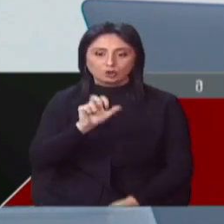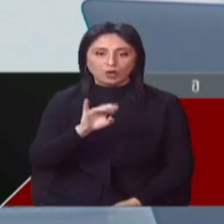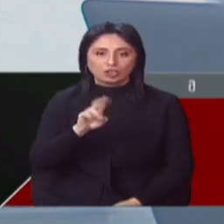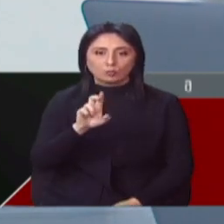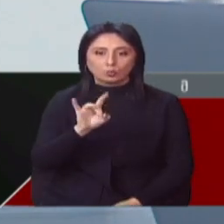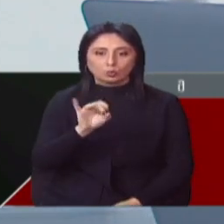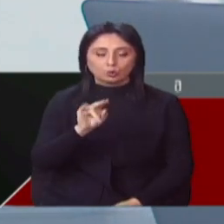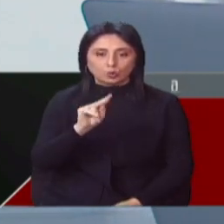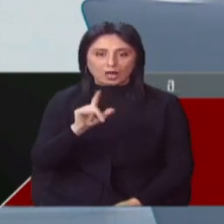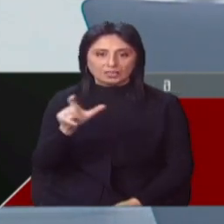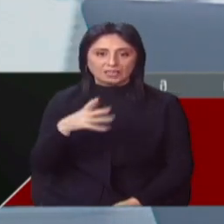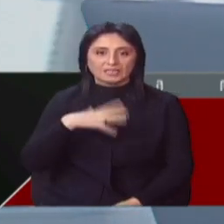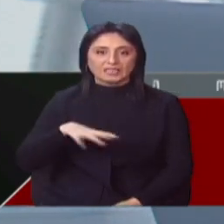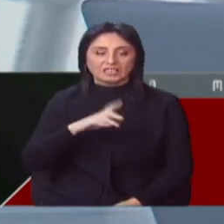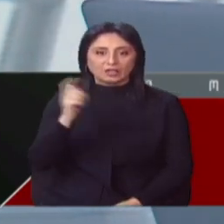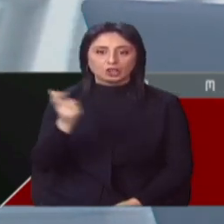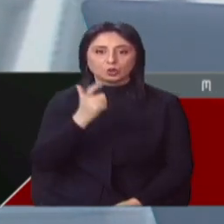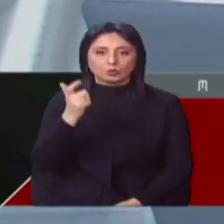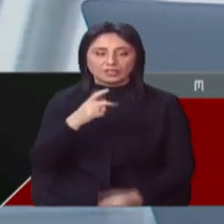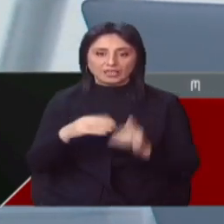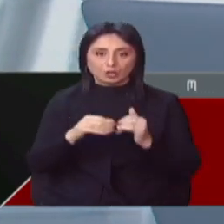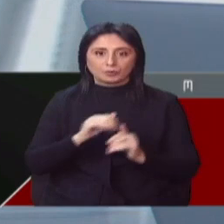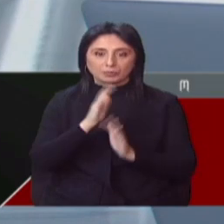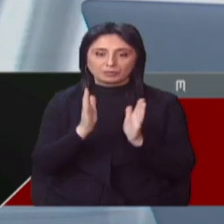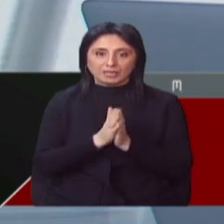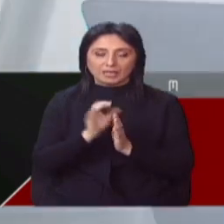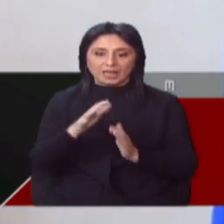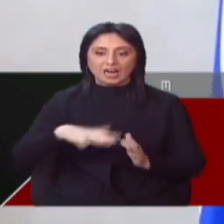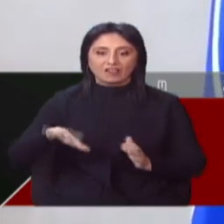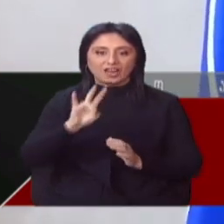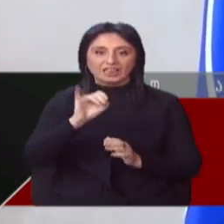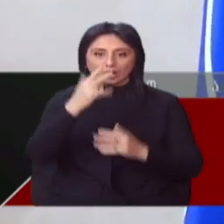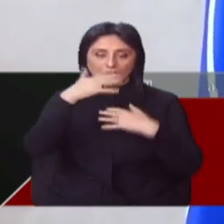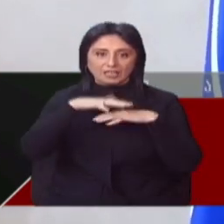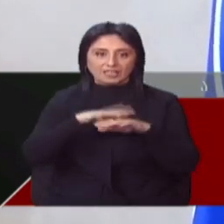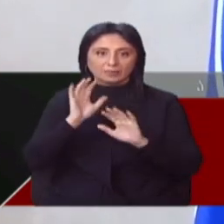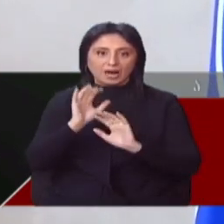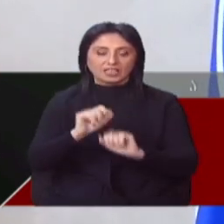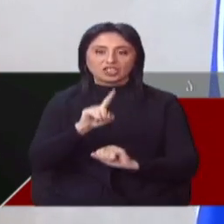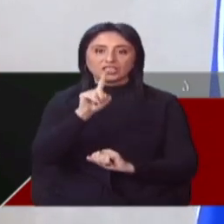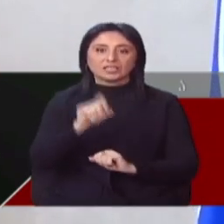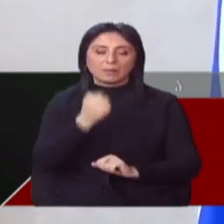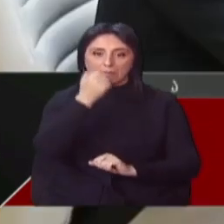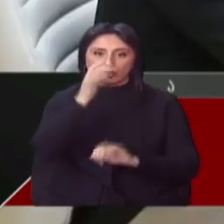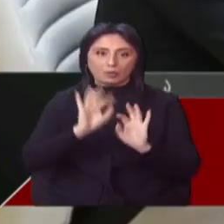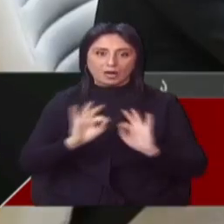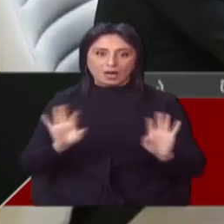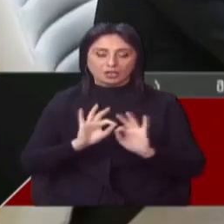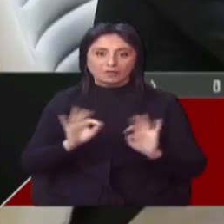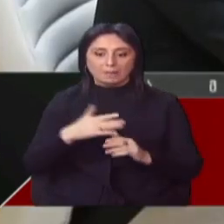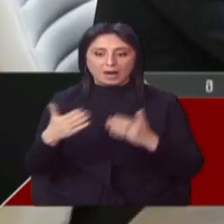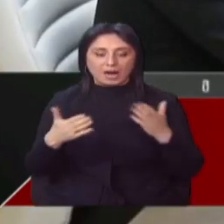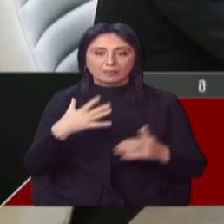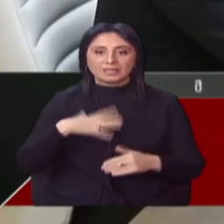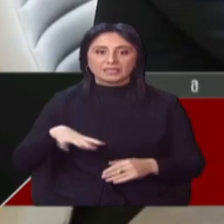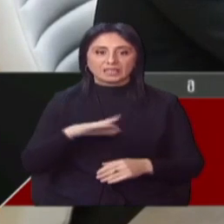ჯუანშერ ბურჭულაძემ საქართველოს სუვერენიტეტის, ტერიტორიული მთლიანობისა და ქვეყნის ნატოში ინტეგრაციის მხარდაჭერისთვის მადლობა გადაუხადა.